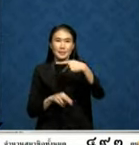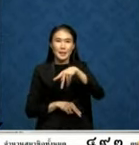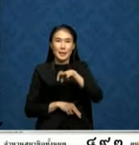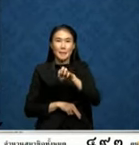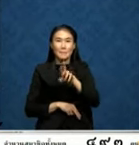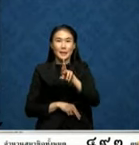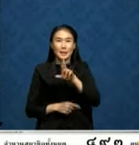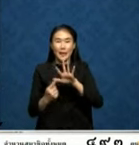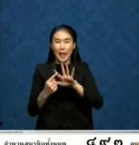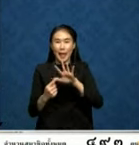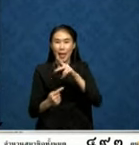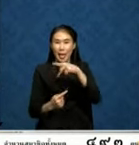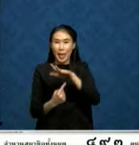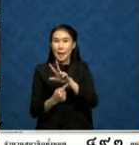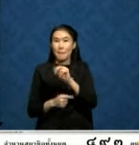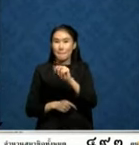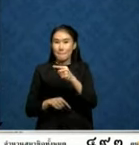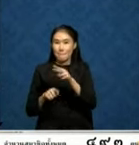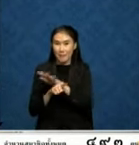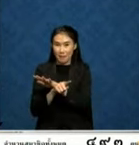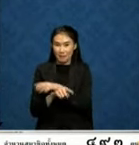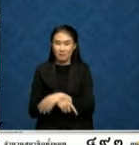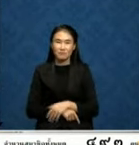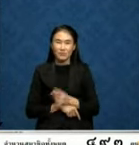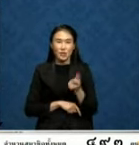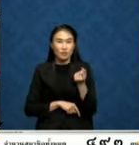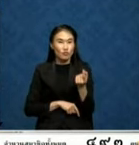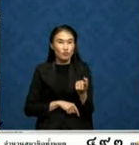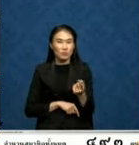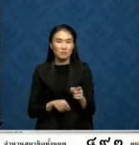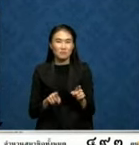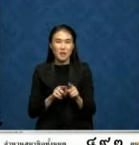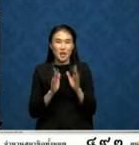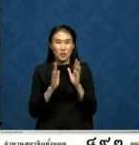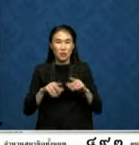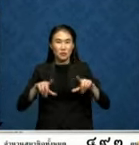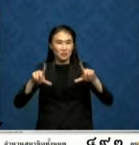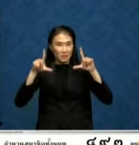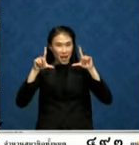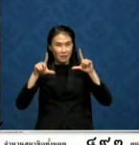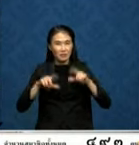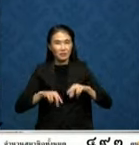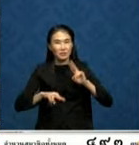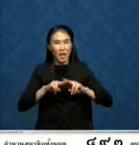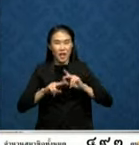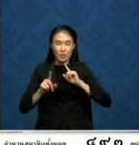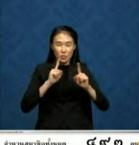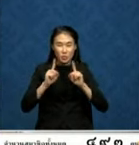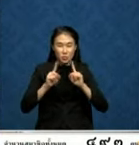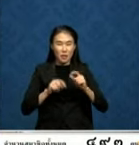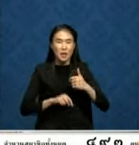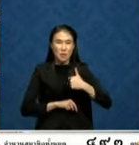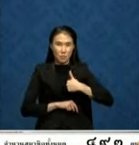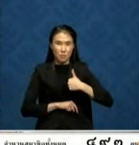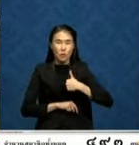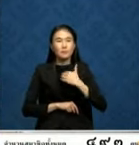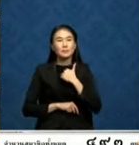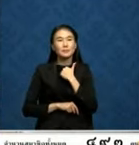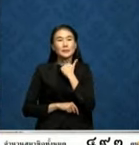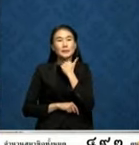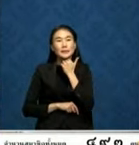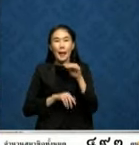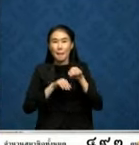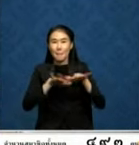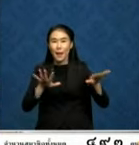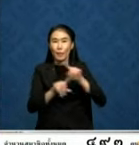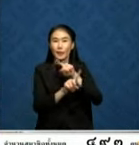คท่านไปออกรายการสดในรายการคนดังนั่งเคลียร์ผมไปบันทึกเสียงมาออกวันที่6ท่